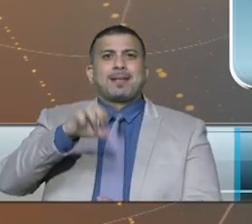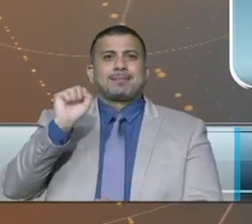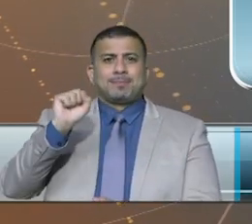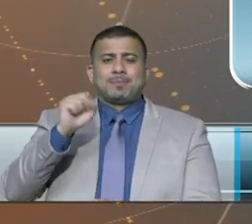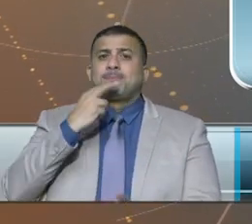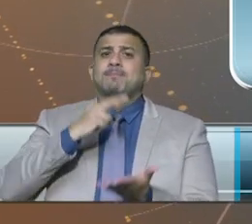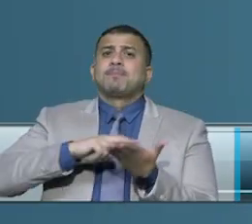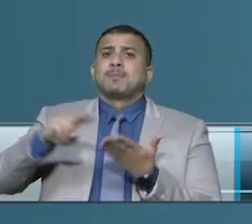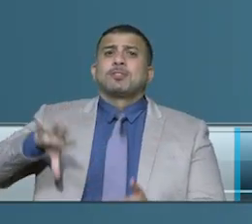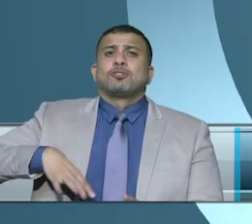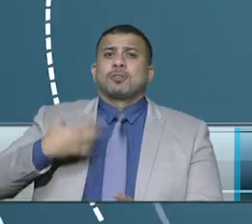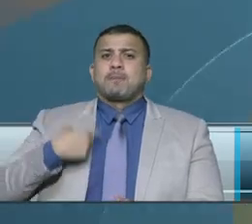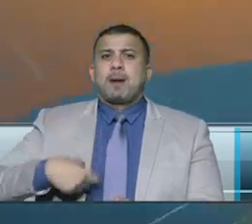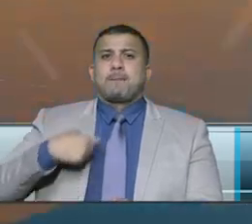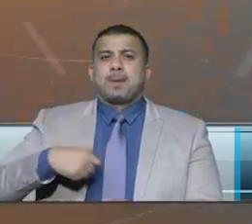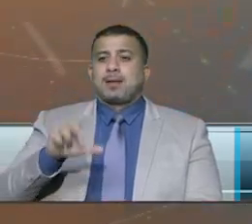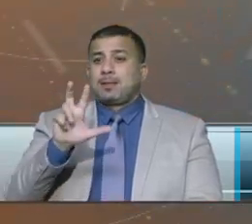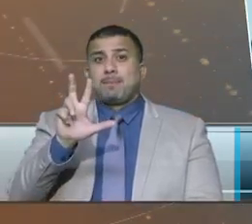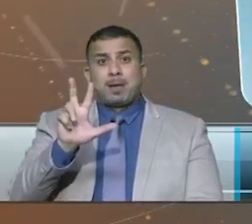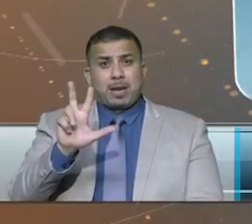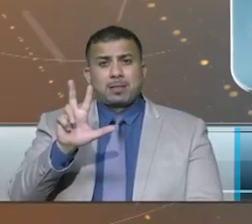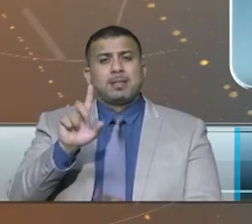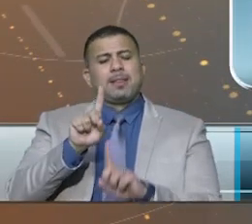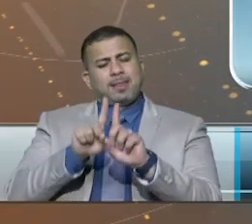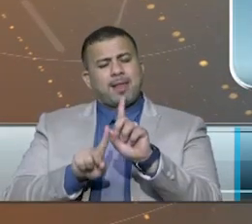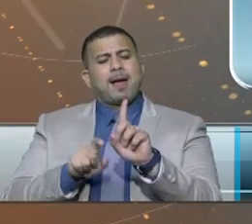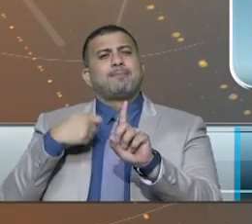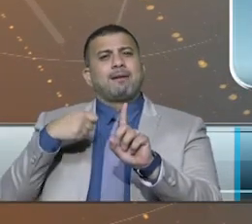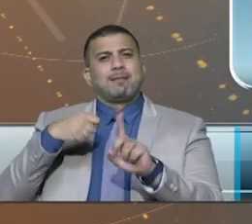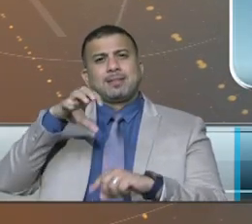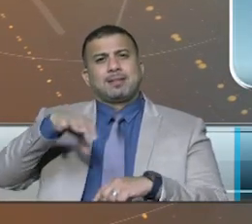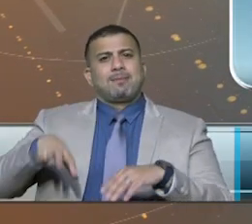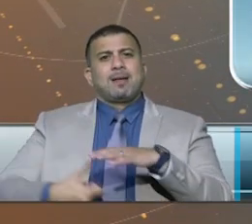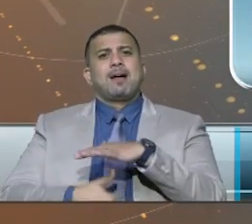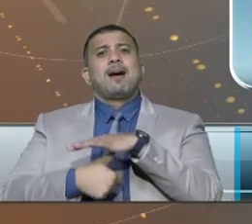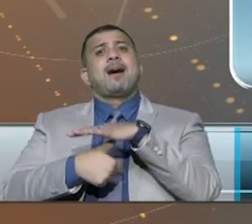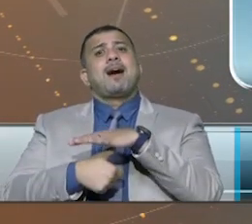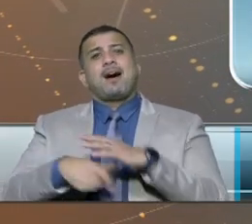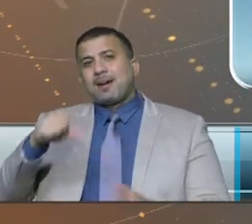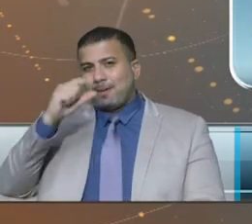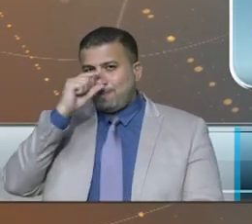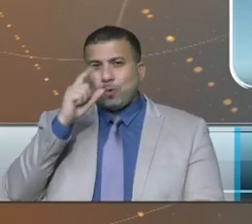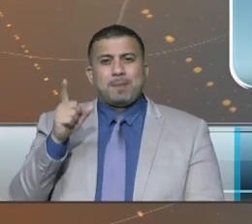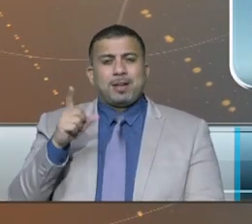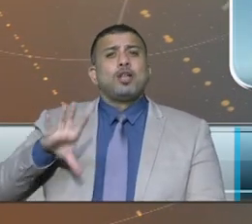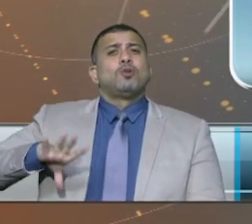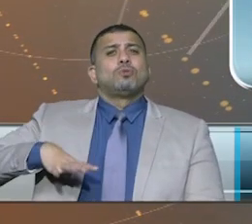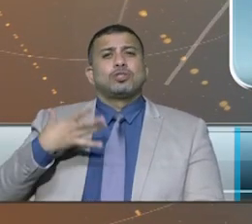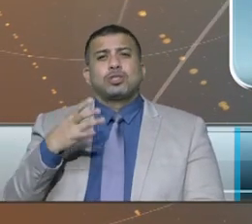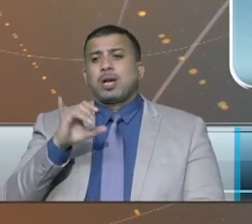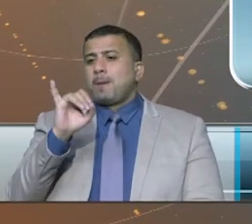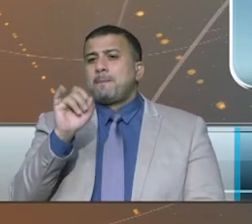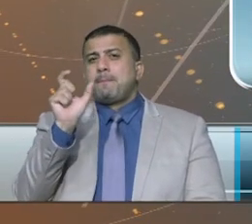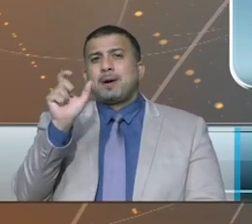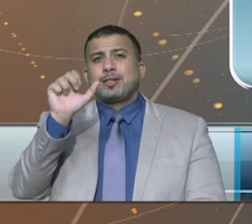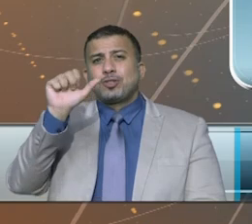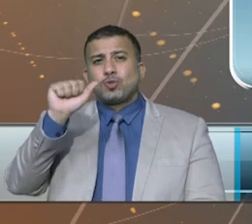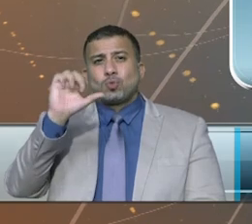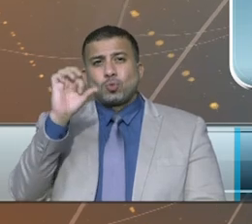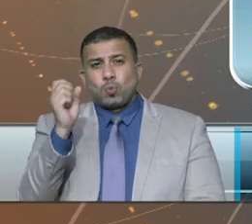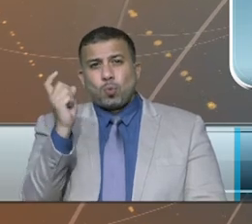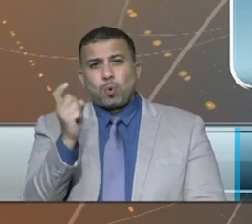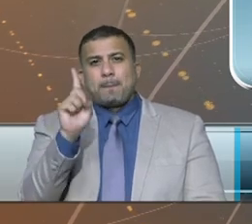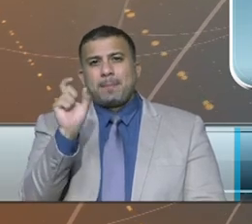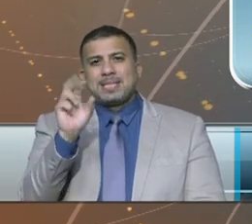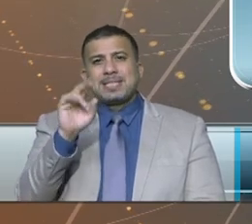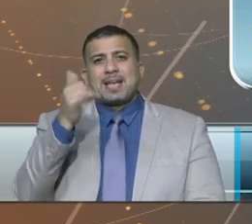بعث صاحب السمو الشيخ محمد بن راشد ال مكتوم نائب رئيس الدوله رئيس مجلس الوزراء حاكم دبي وسمو الشيخ